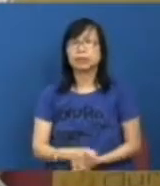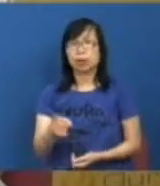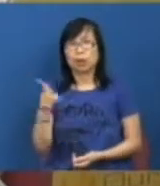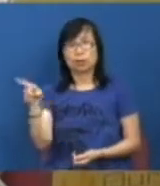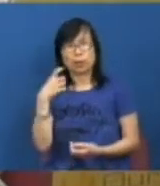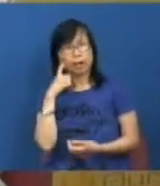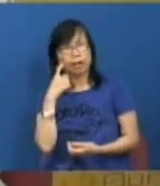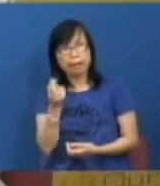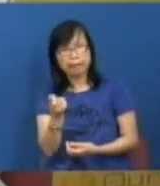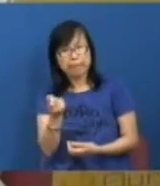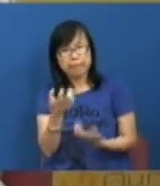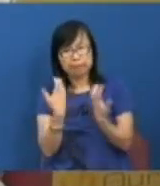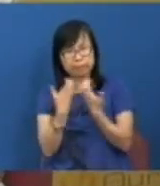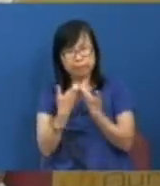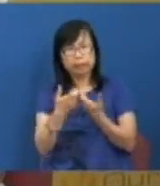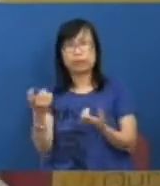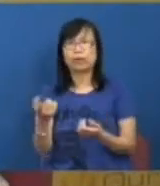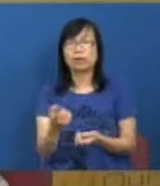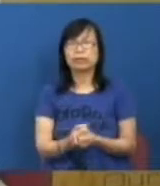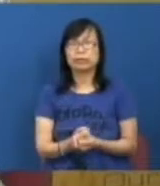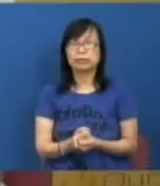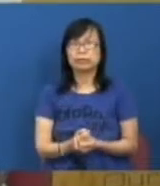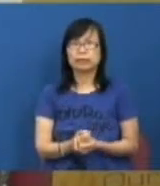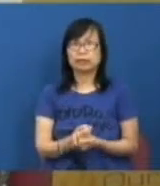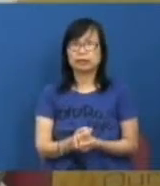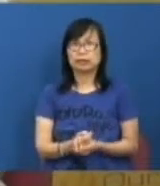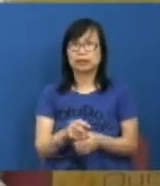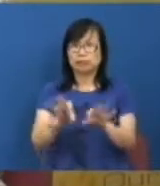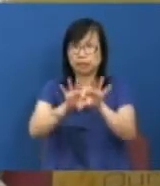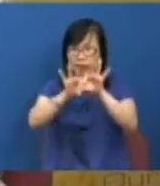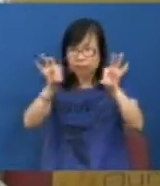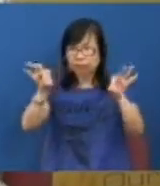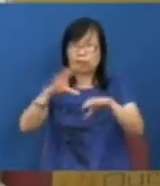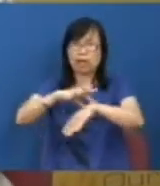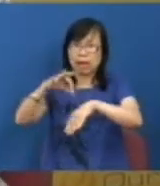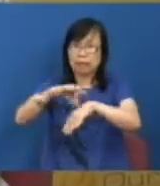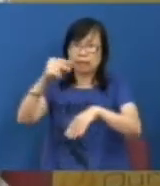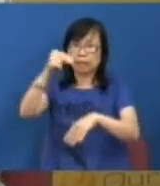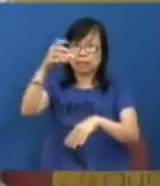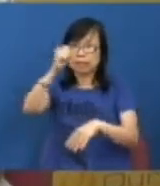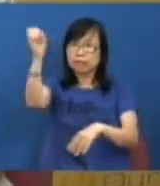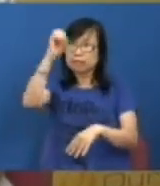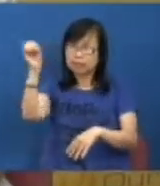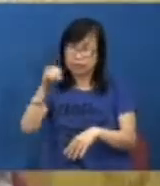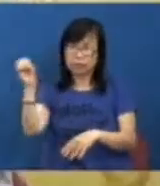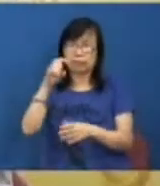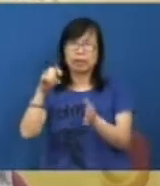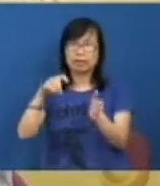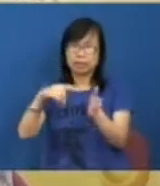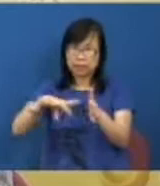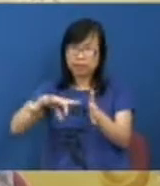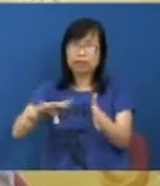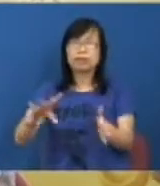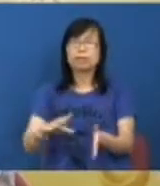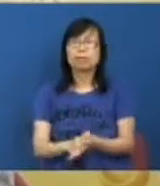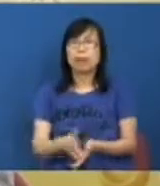數字咧就話可以，當然你 LED 燈都已經係噶啦，你可以已經慳到七成嘅電力嘅， 可能甚至更多，即係比